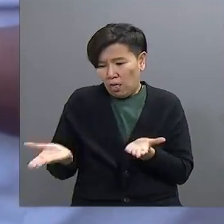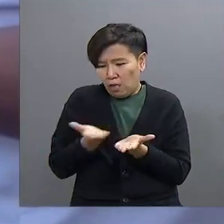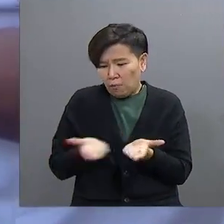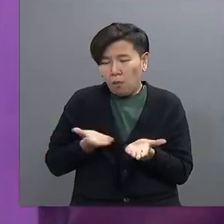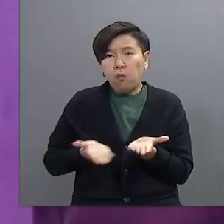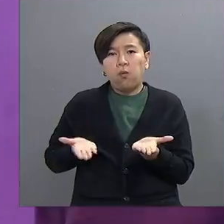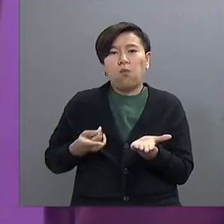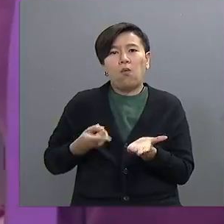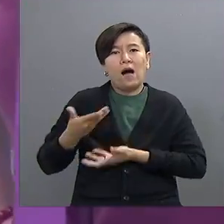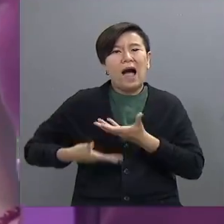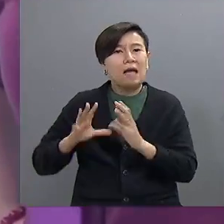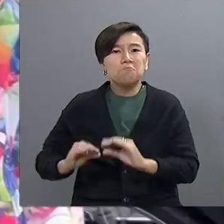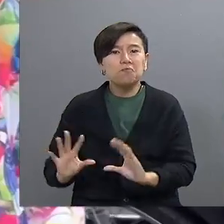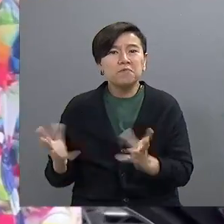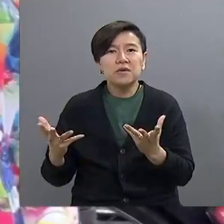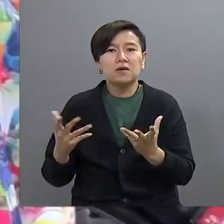กแล้วด้วย